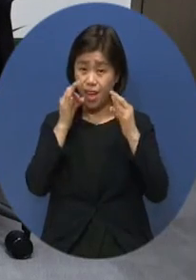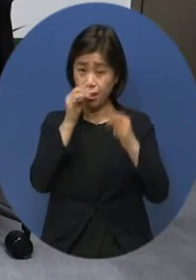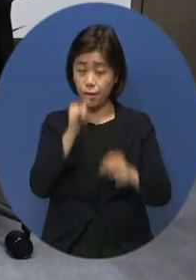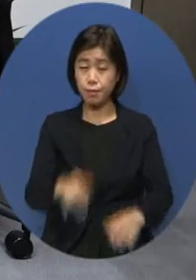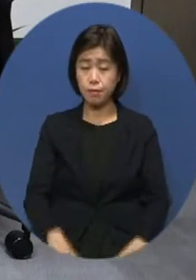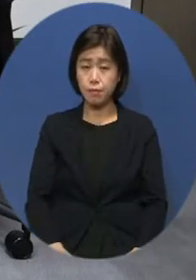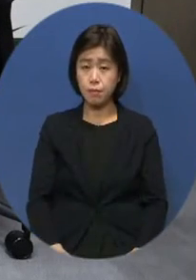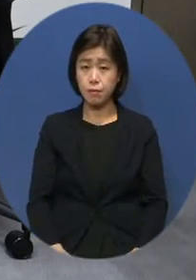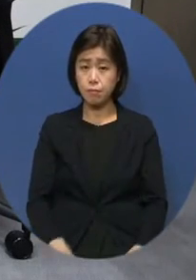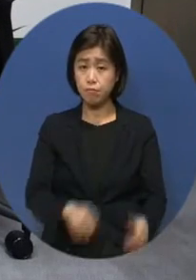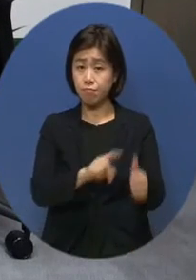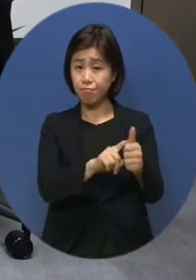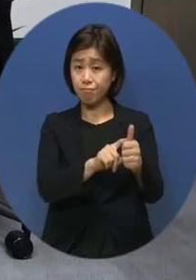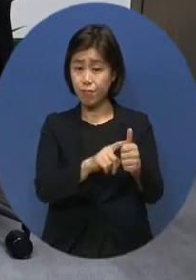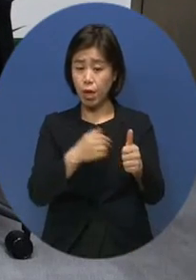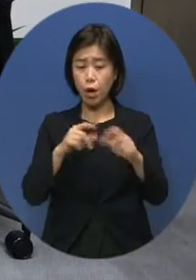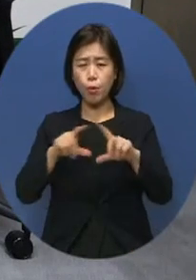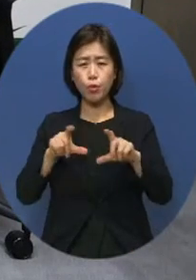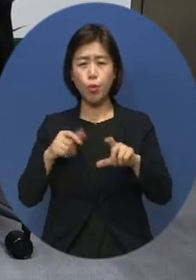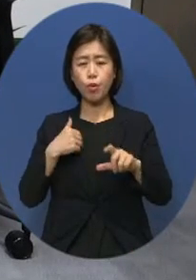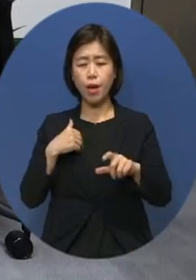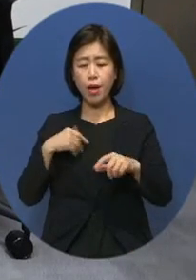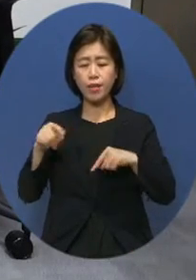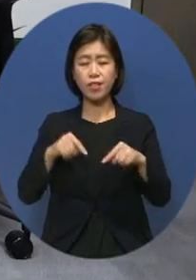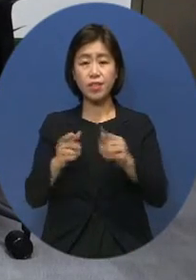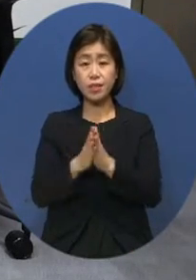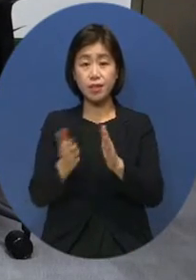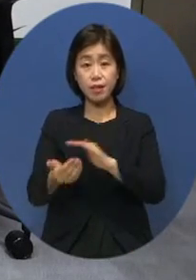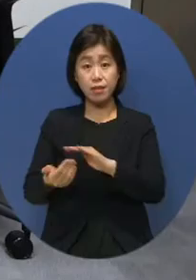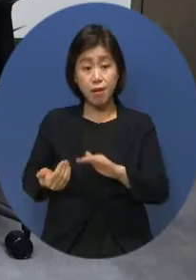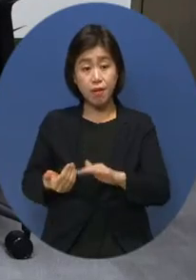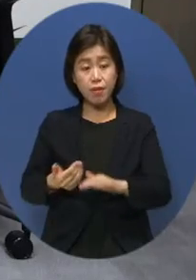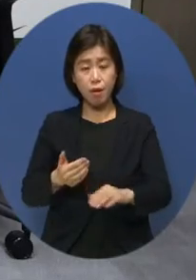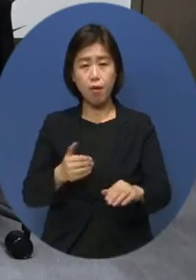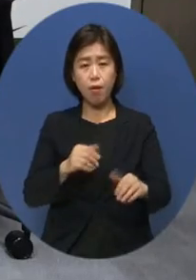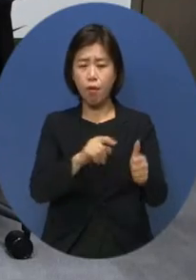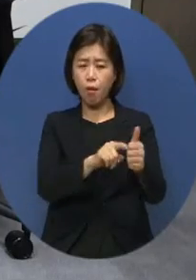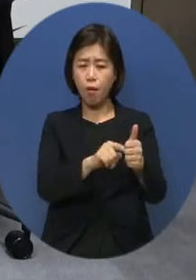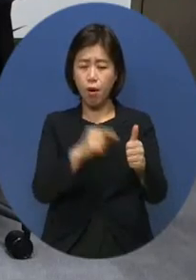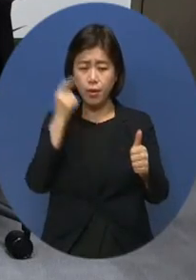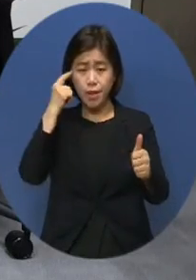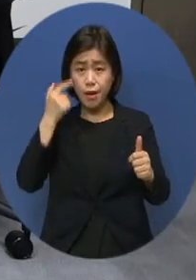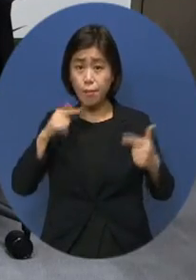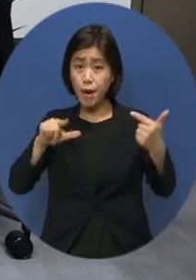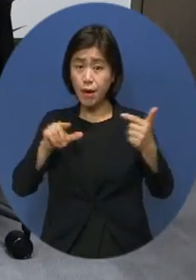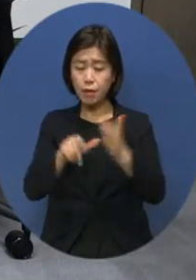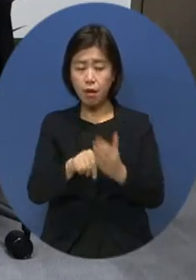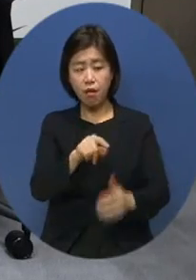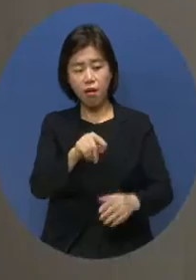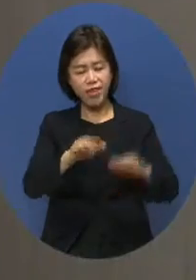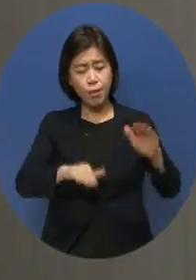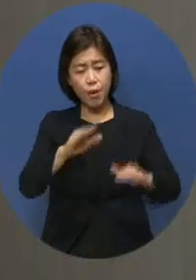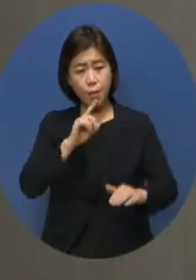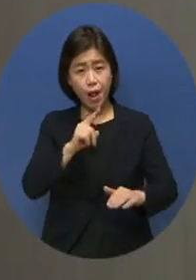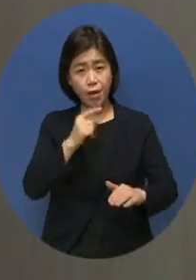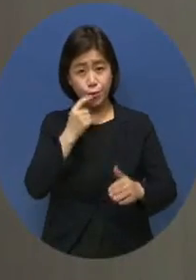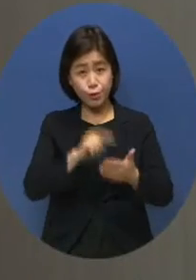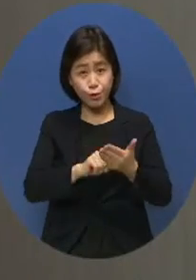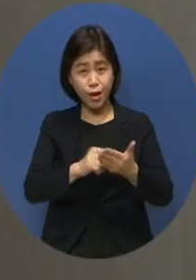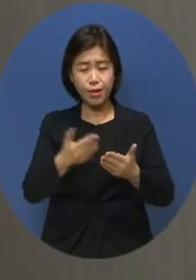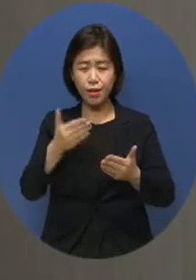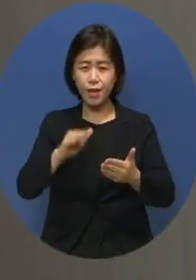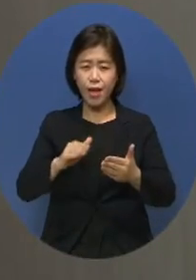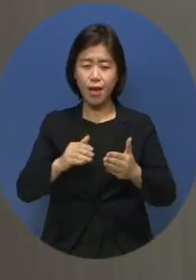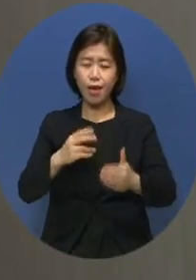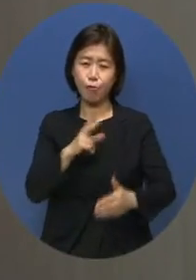할 때 평소였다면 정치인 되기 이전이었다면 그거 차별이에요 라고 바로 얘기를 할 수 있었다면은 의원이 되고